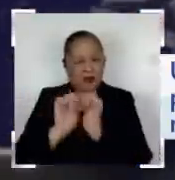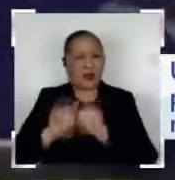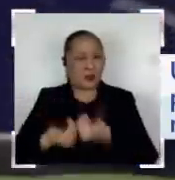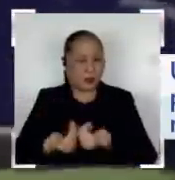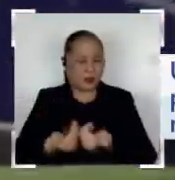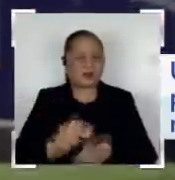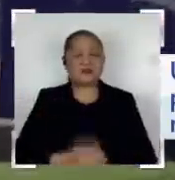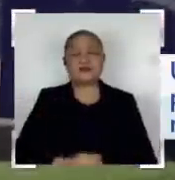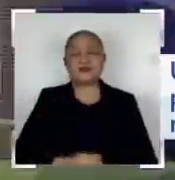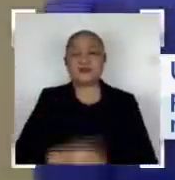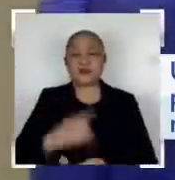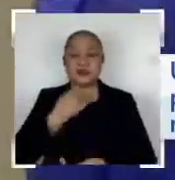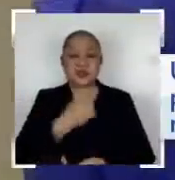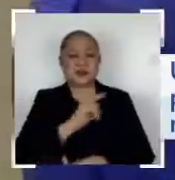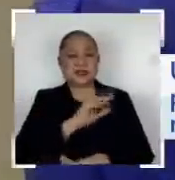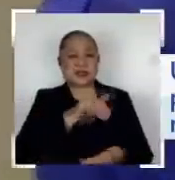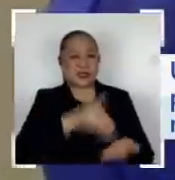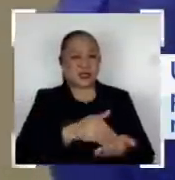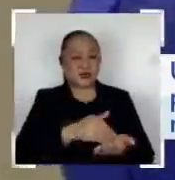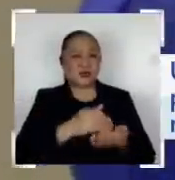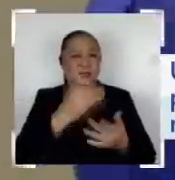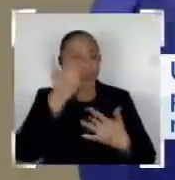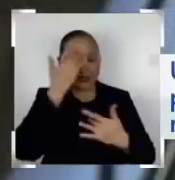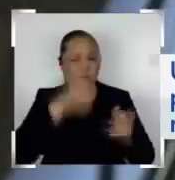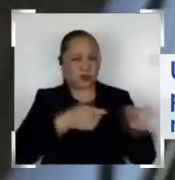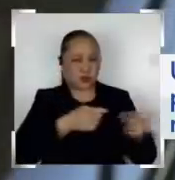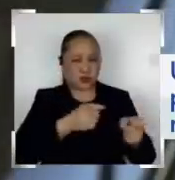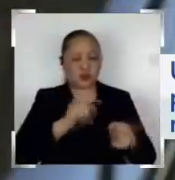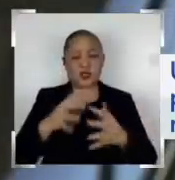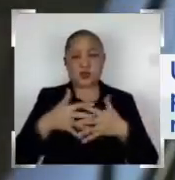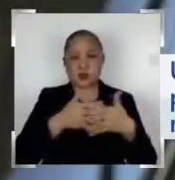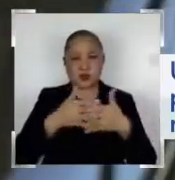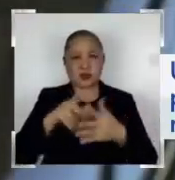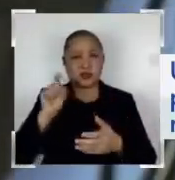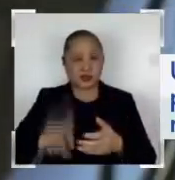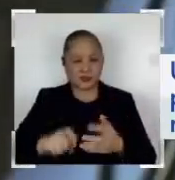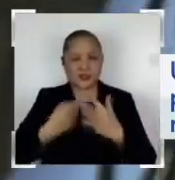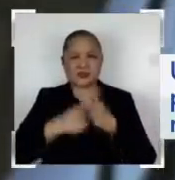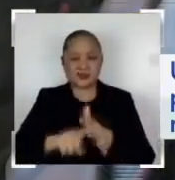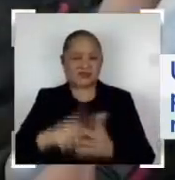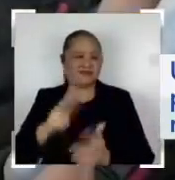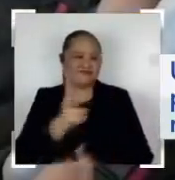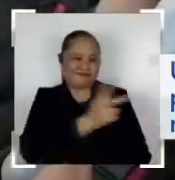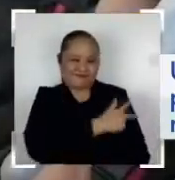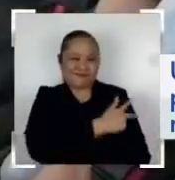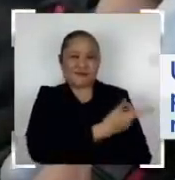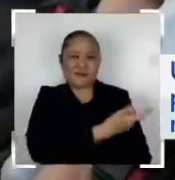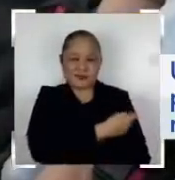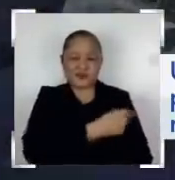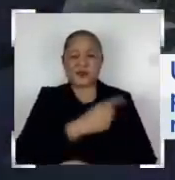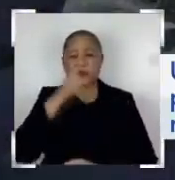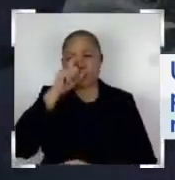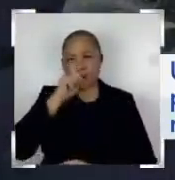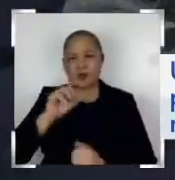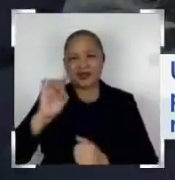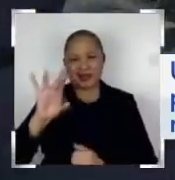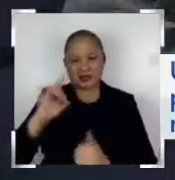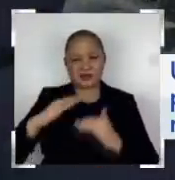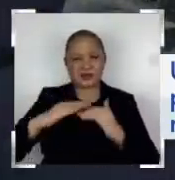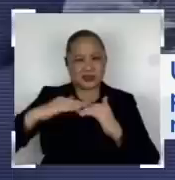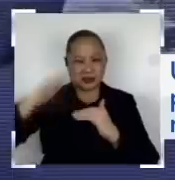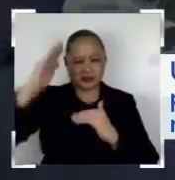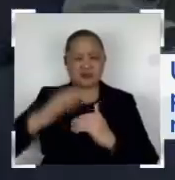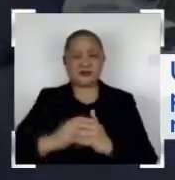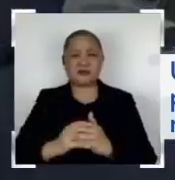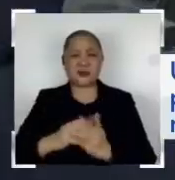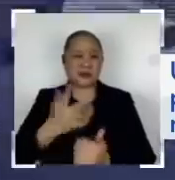Disease Control ng Amerika, dapat simulan na ang pagbibigay ng booster shot sa lahat ng 18 taong gulang pataas. Magbabakuna na rin ng